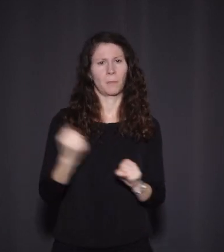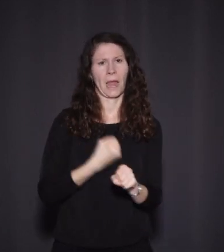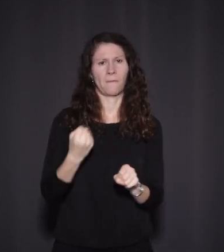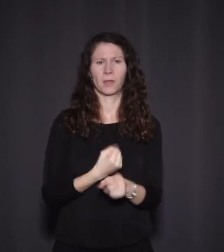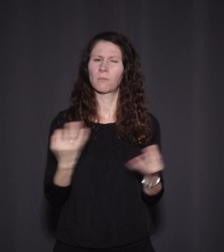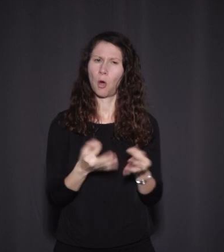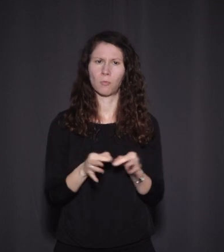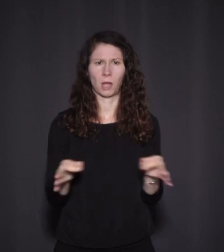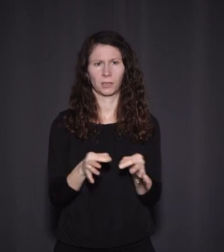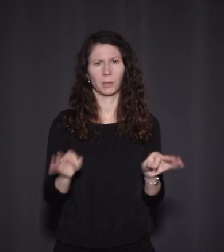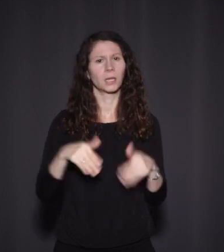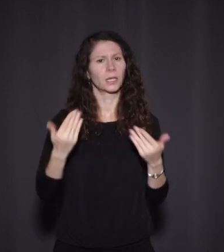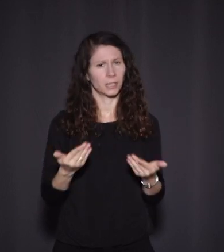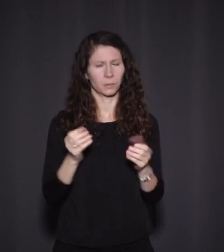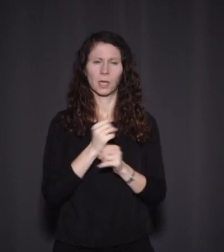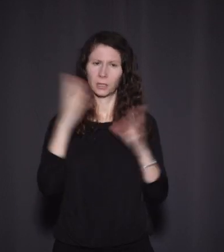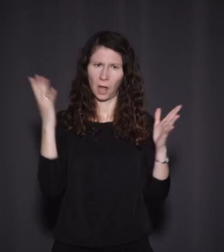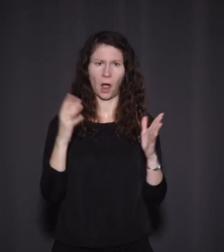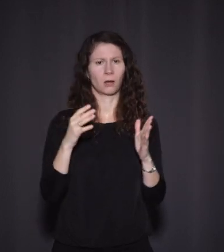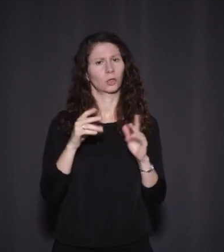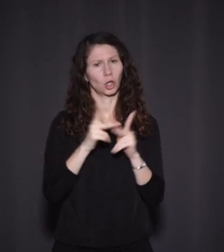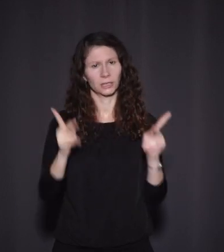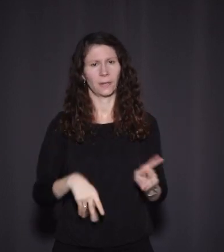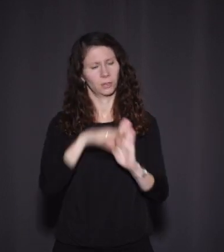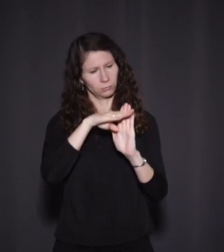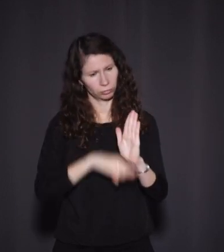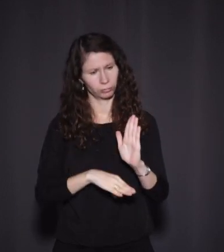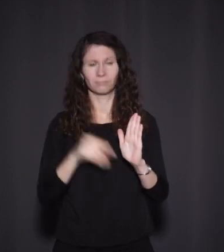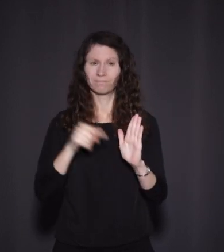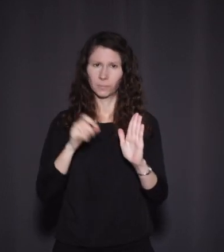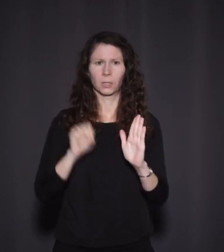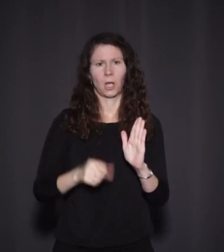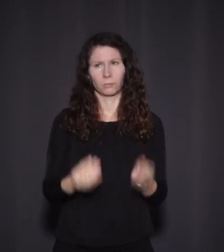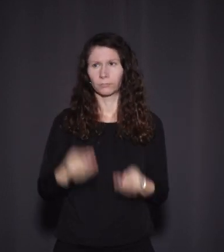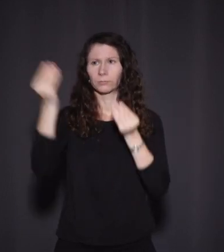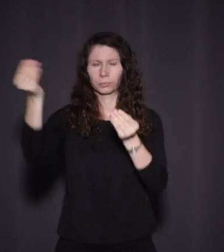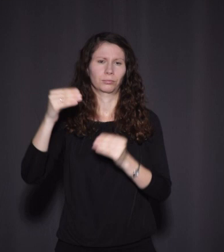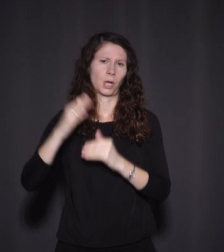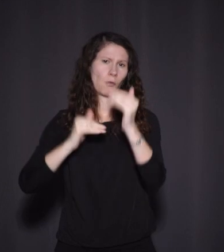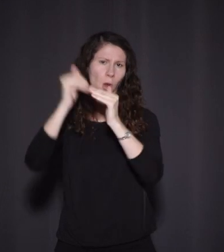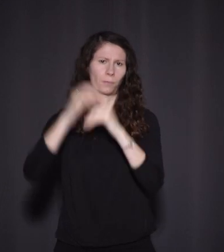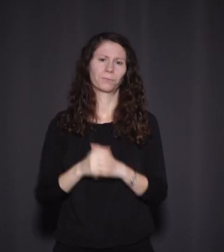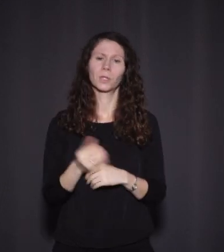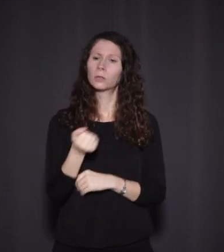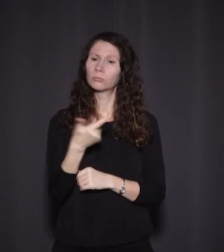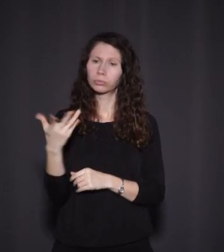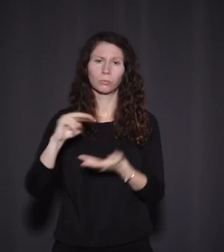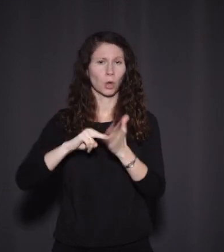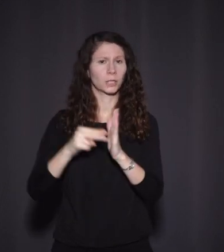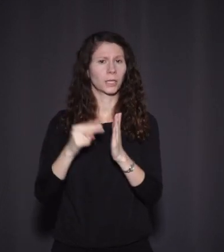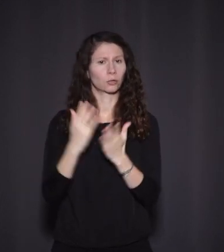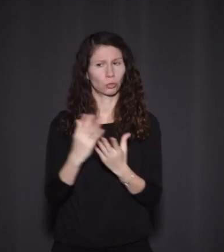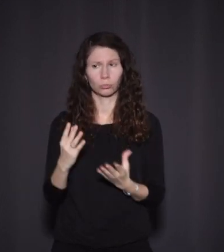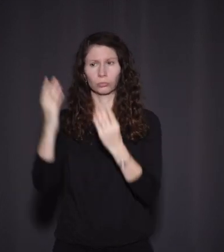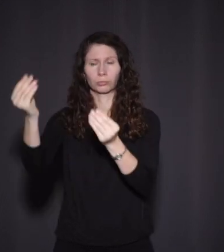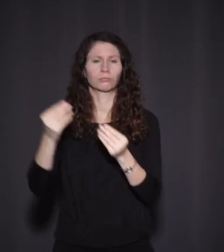klare Konzeption des SOVD, auf die man aufbauen kann. Manches ist von der Politik aufgegriffen und gesetzgeberisch